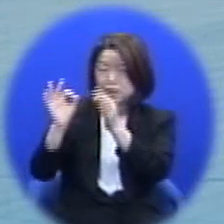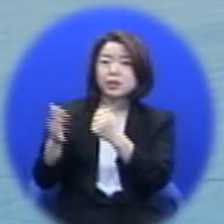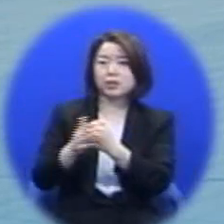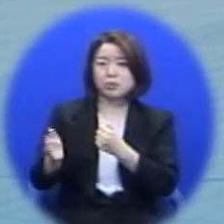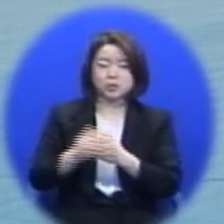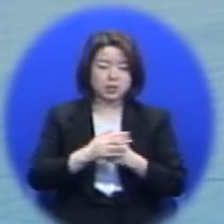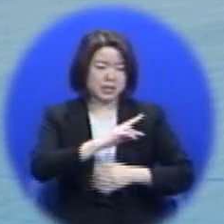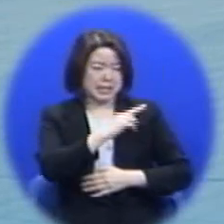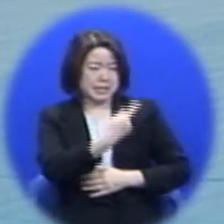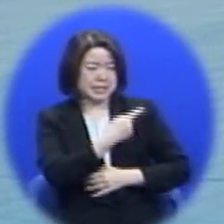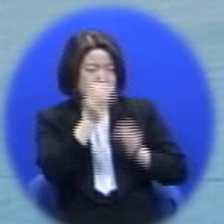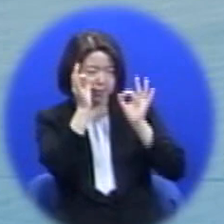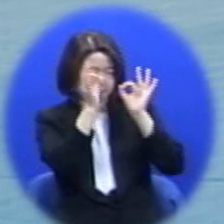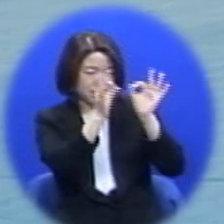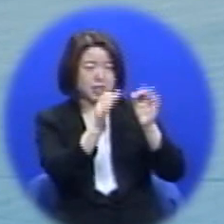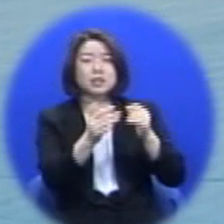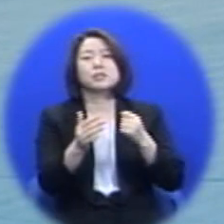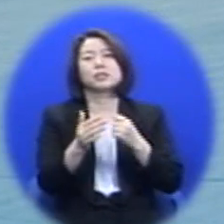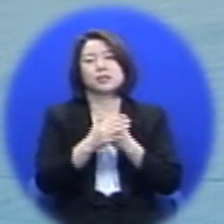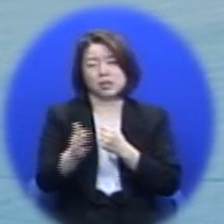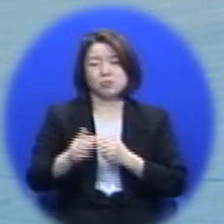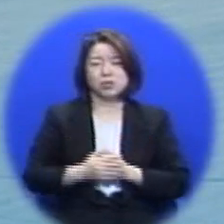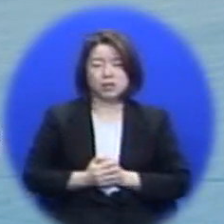이단들 바라보고 살았기 때문에,